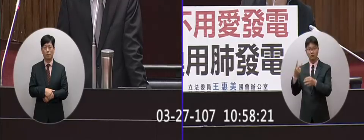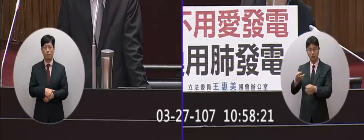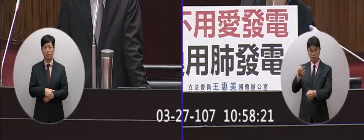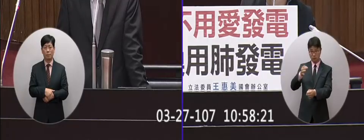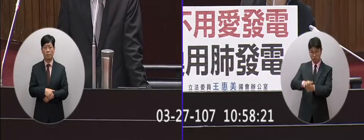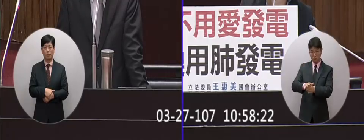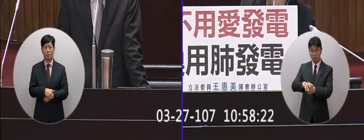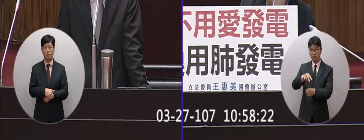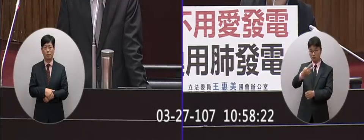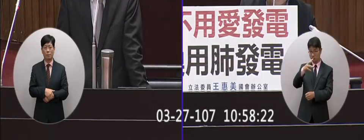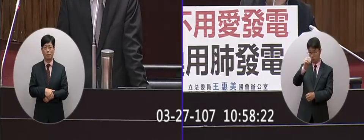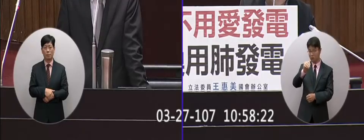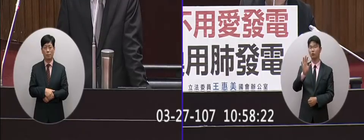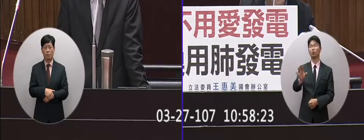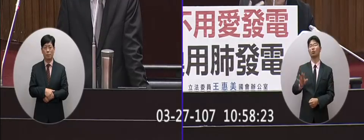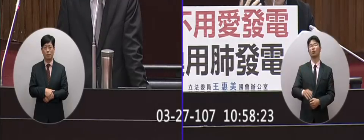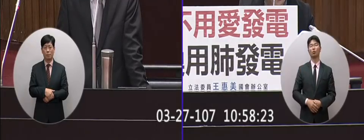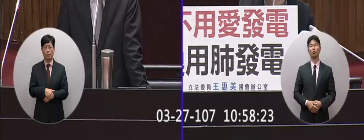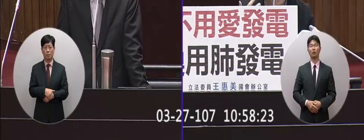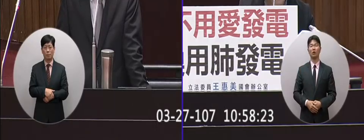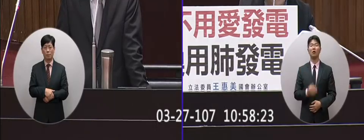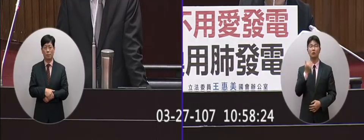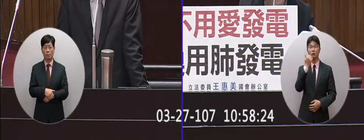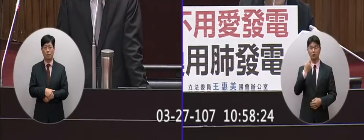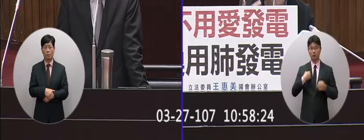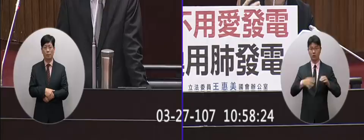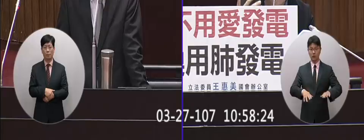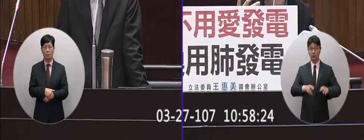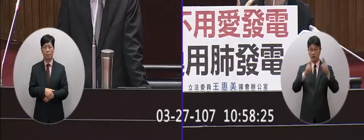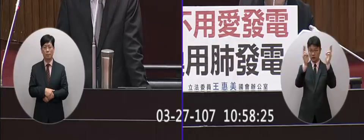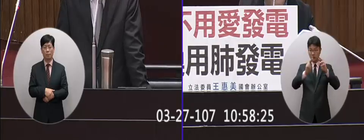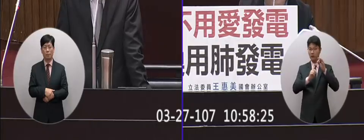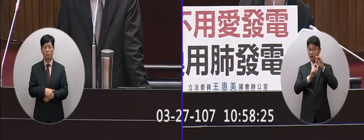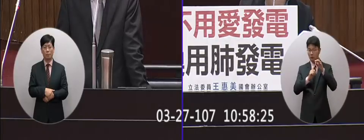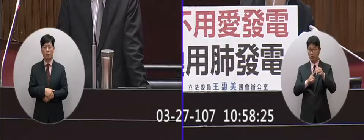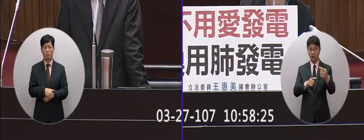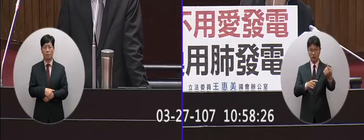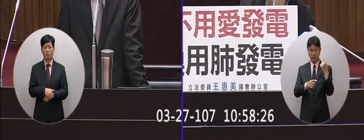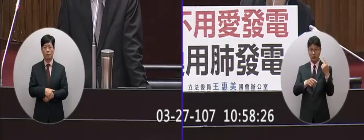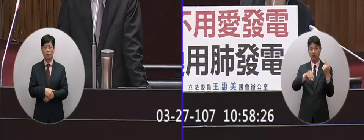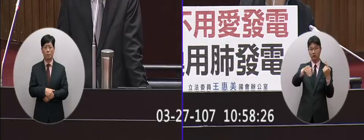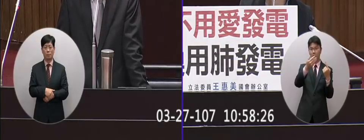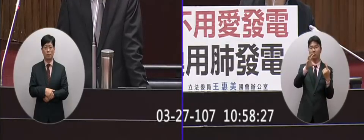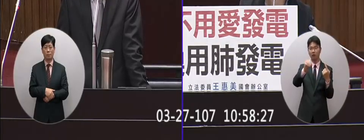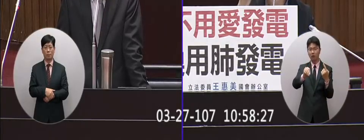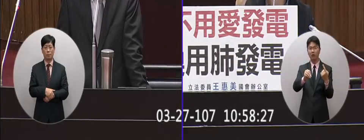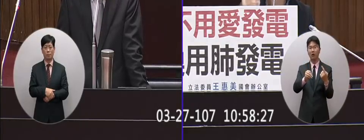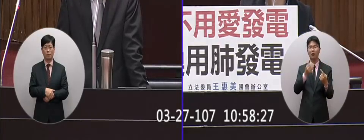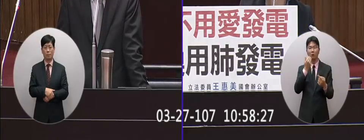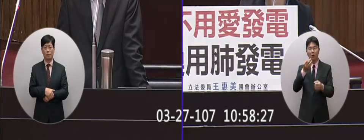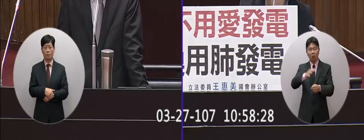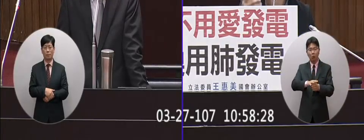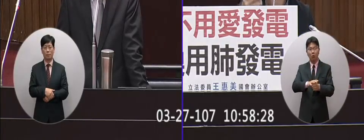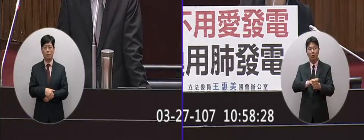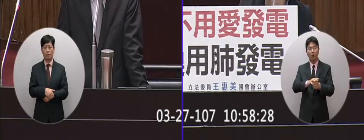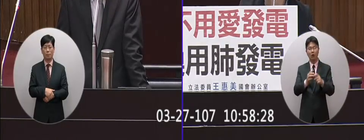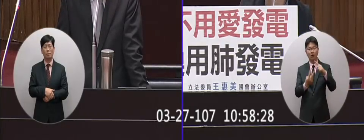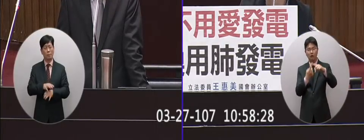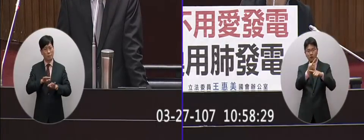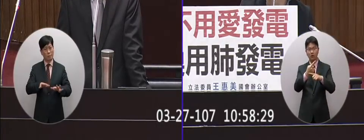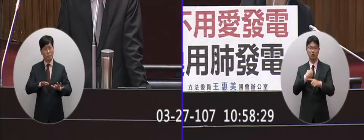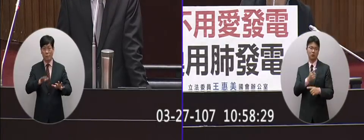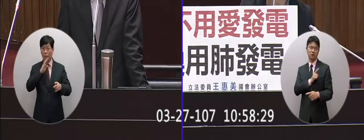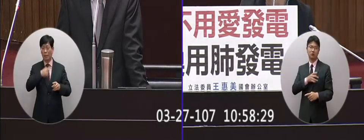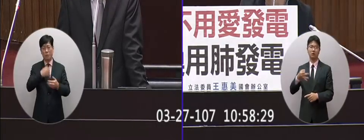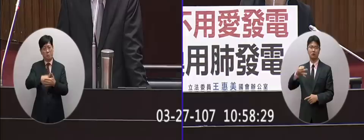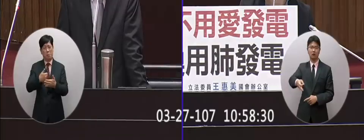到200万哦。可是呢，如果说我用电动的话，一台要高达900，哎，补助一半，我还要出450，你看他会有这